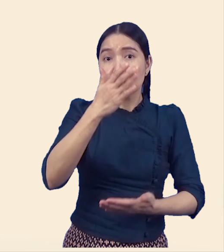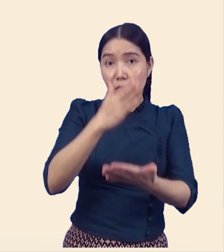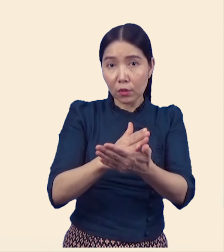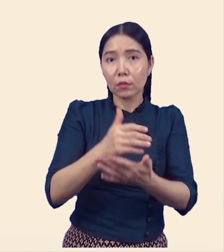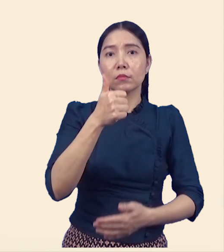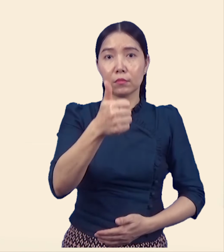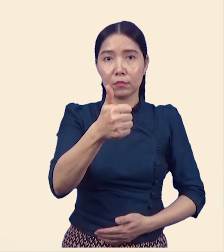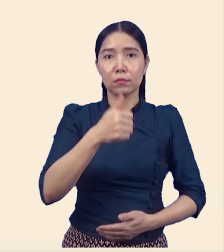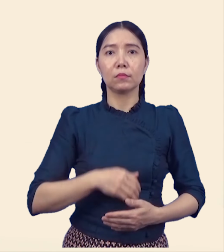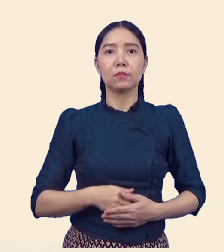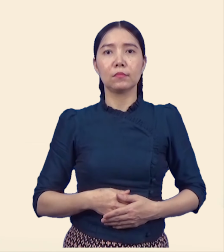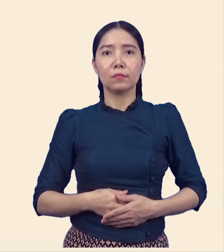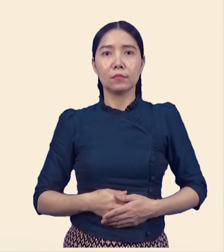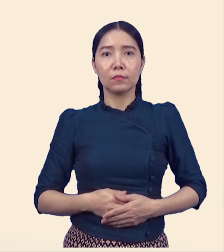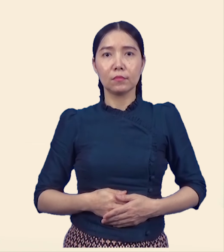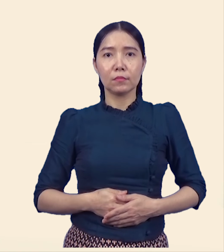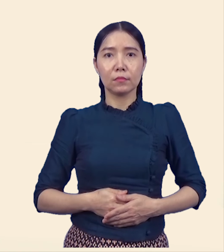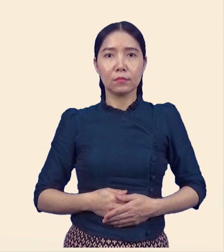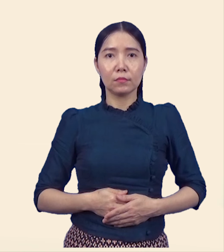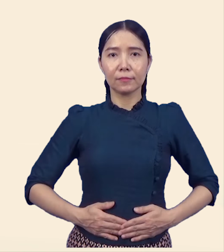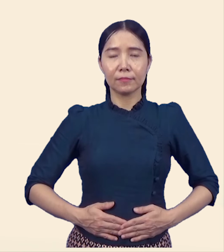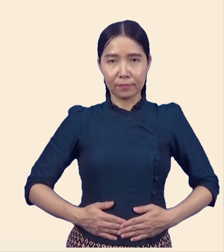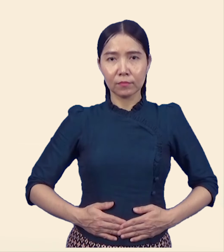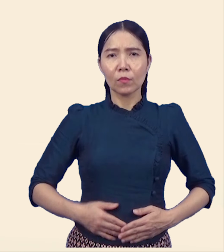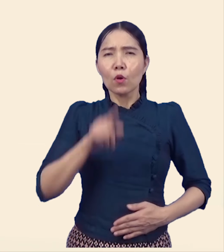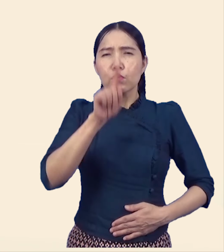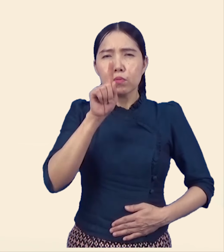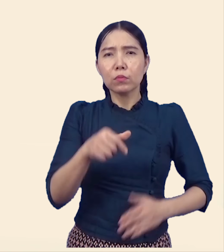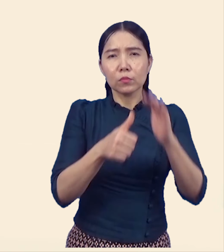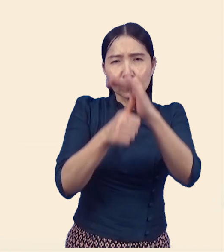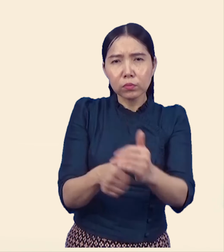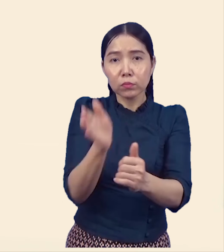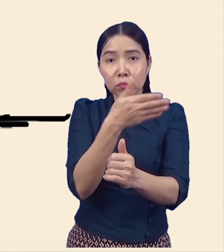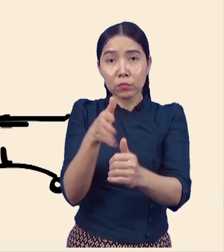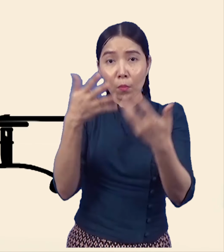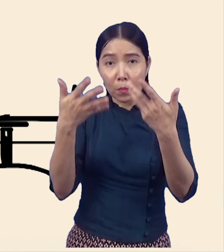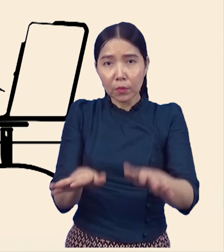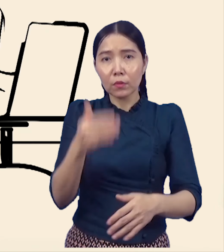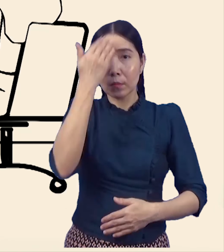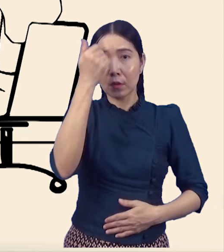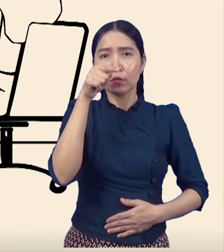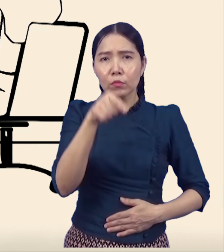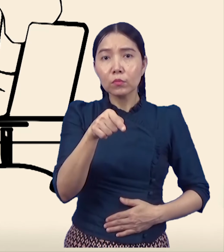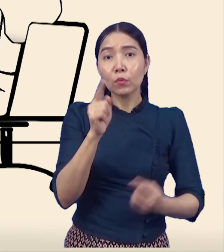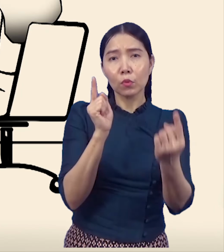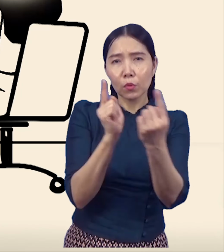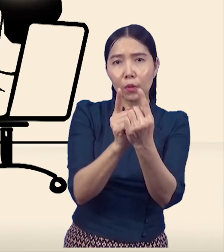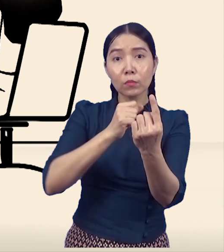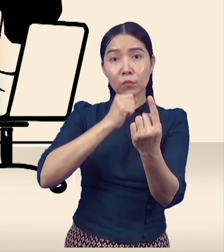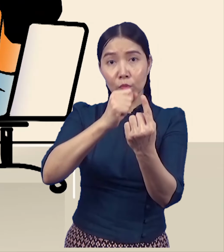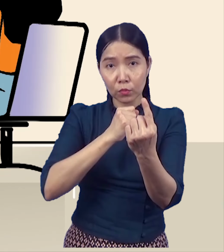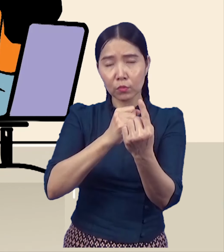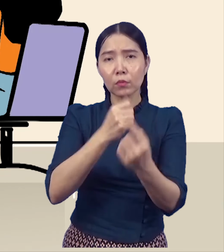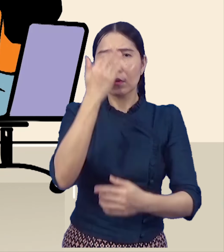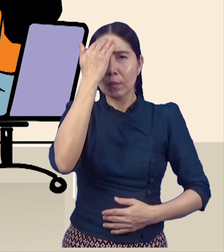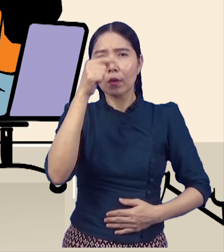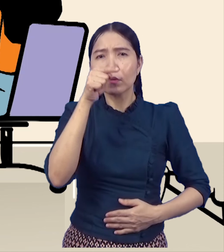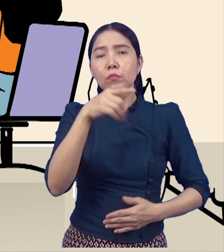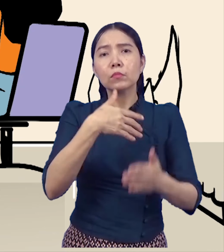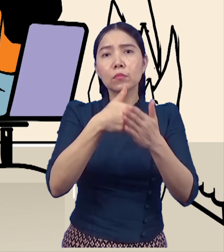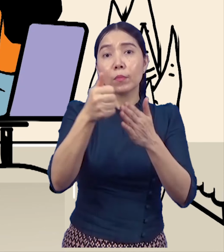တ်မြောက်လာသူ၏လိုအပ်ချက်များကိုထည့်သွင်းစဉ်းစားပြရမှာဖြစ်ပါသည်။ဥပမာအင်တာဗျူးပြုလုပ်ရာတွင်မင်းမြန်းသူကအမျိုးသ